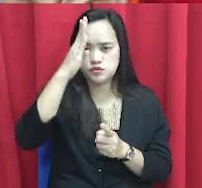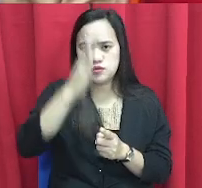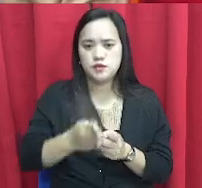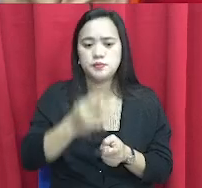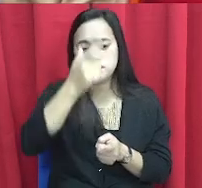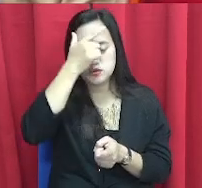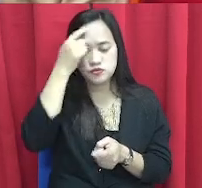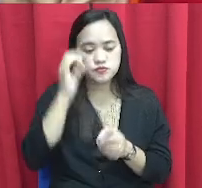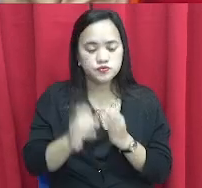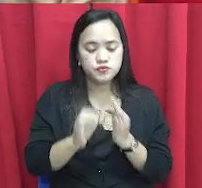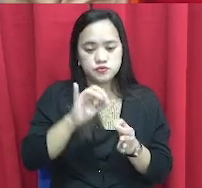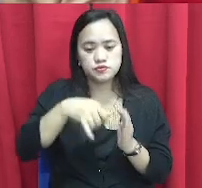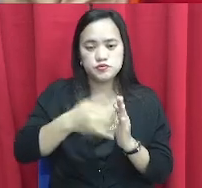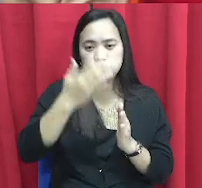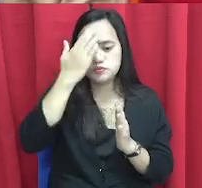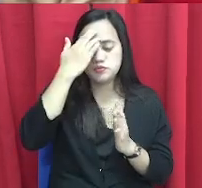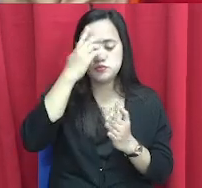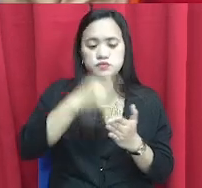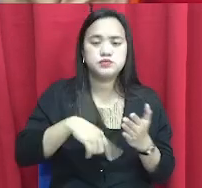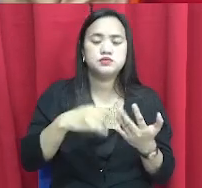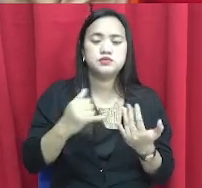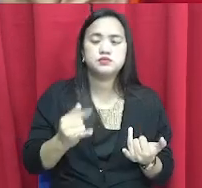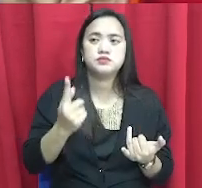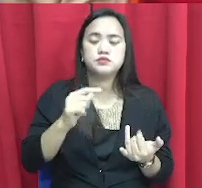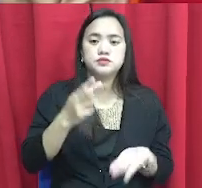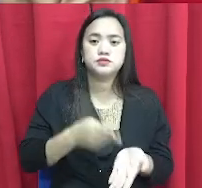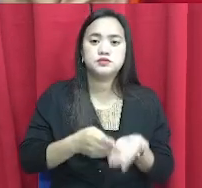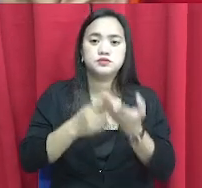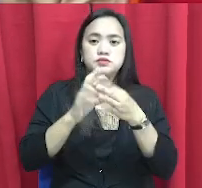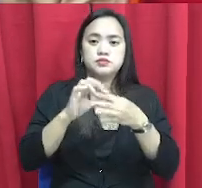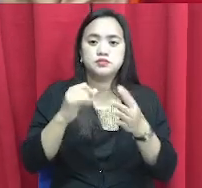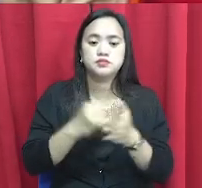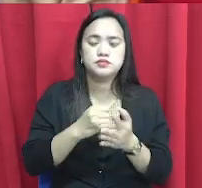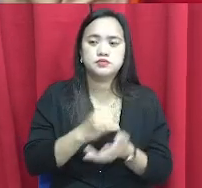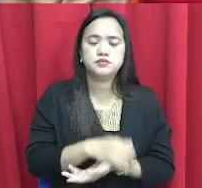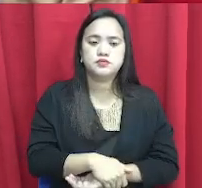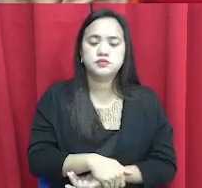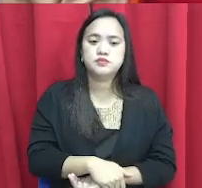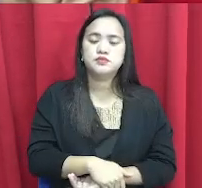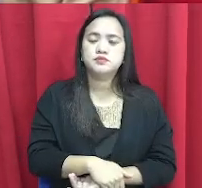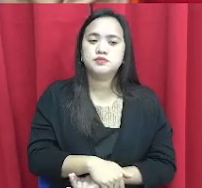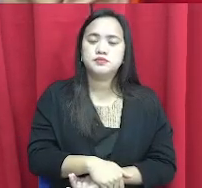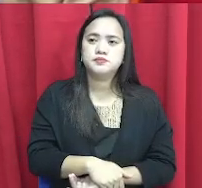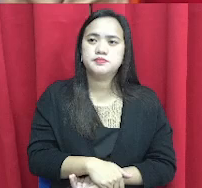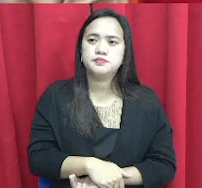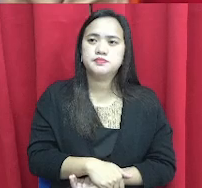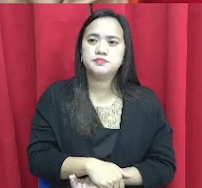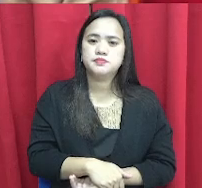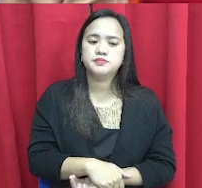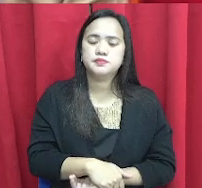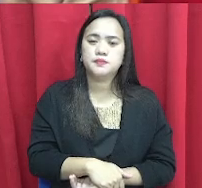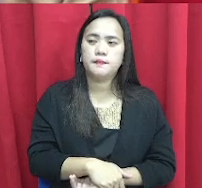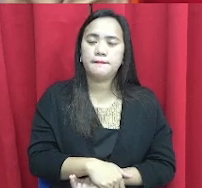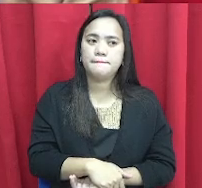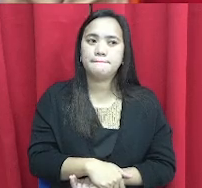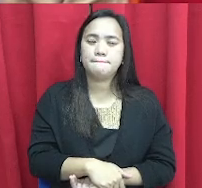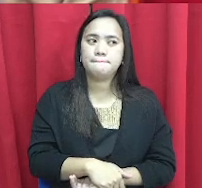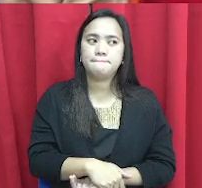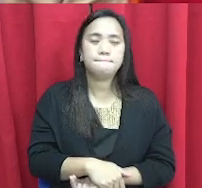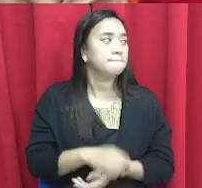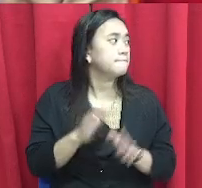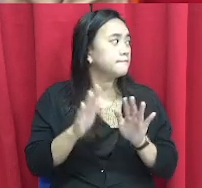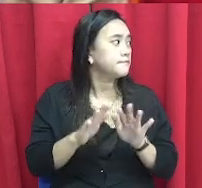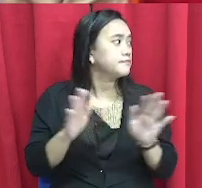nakikilala mo ang Panginoon Anong nagiging tulong Uy Ito pala ang gustong mangyari ng Diyos sa aking anak ah ito Sabi ng children